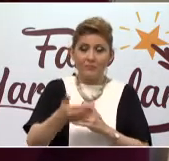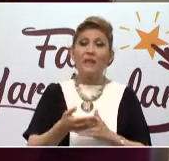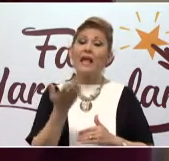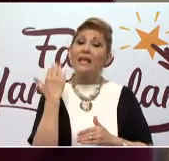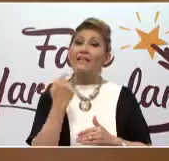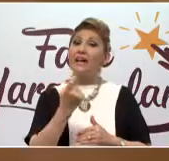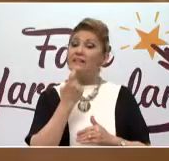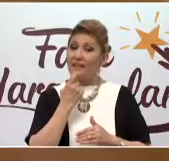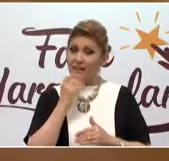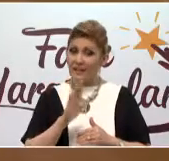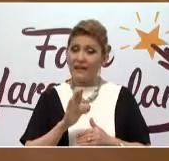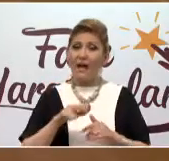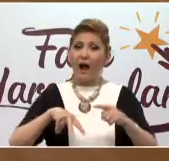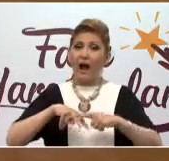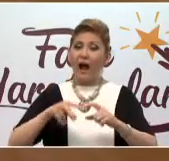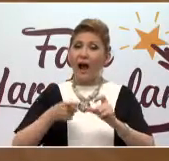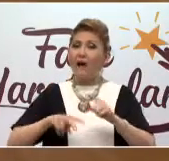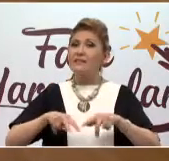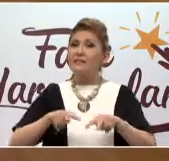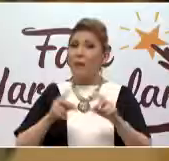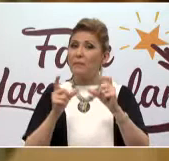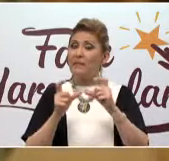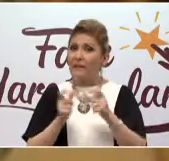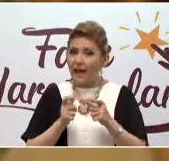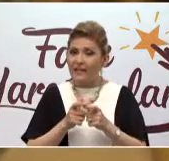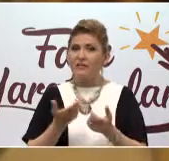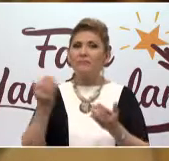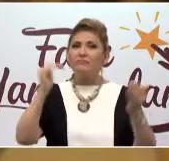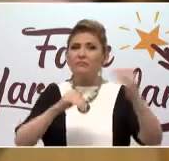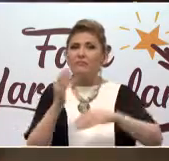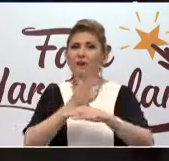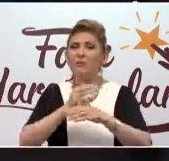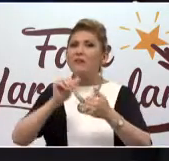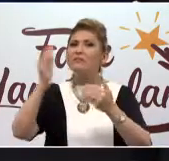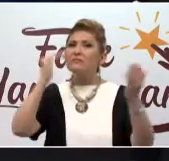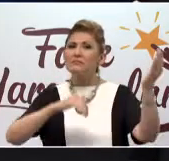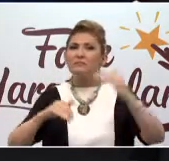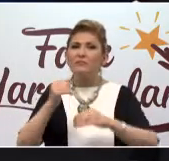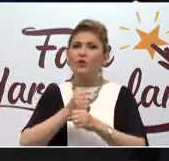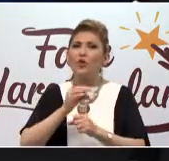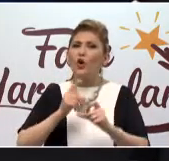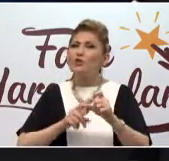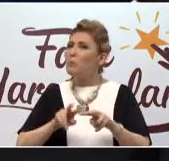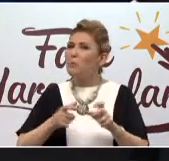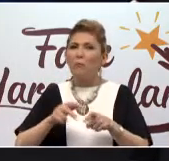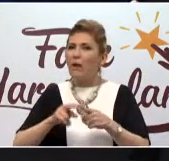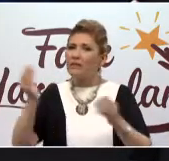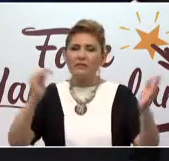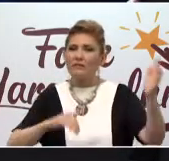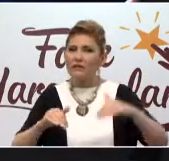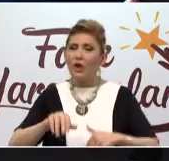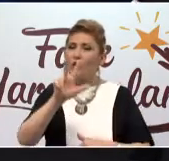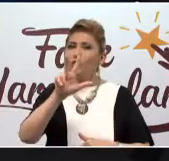yıl itibarıyla da ASAM Derneği ile birlikte Sığınmacılar ve Göçmenler Dayanışma Derneği, işte ülkemizdeki bu